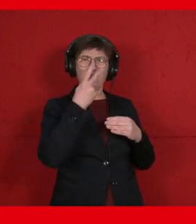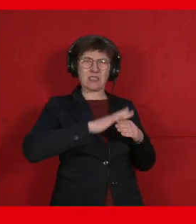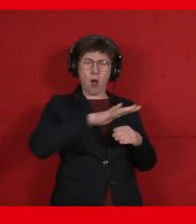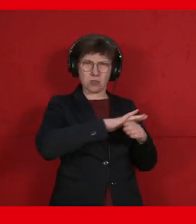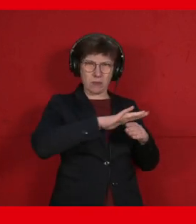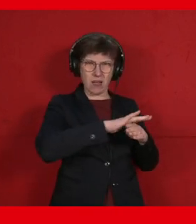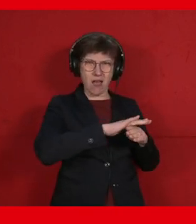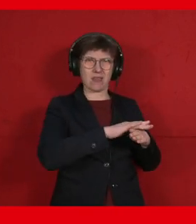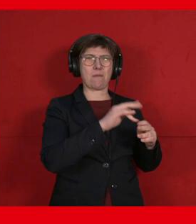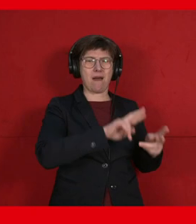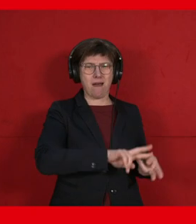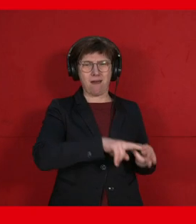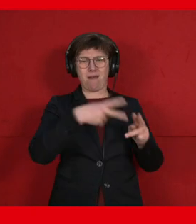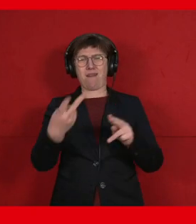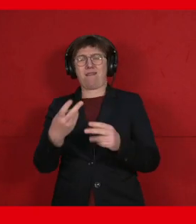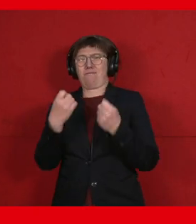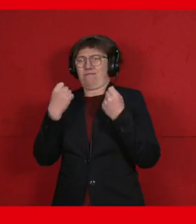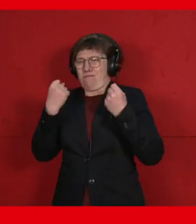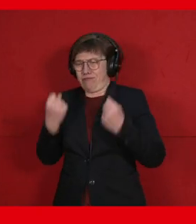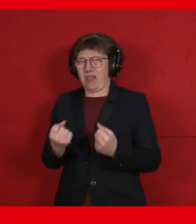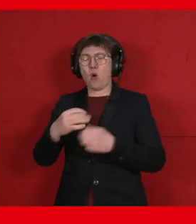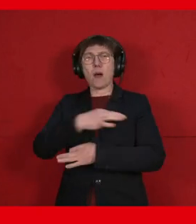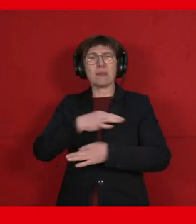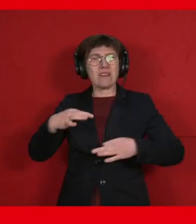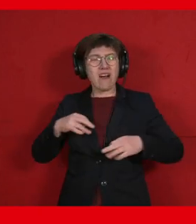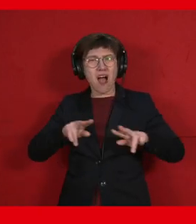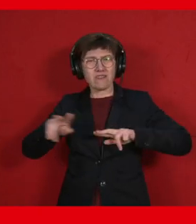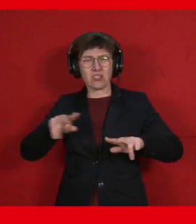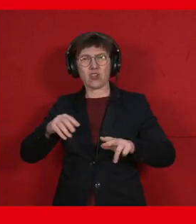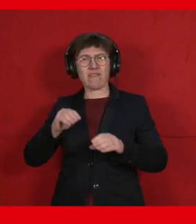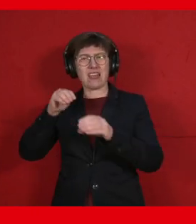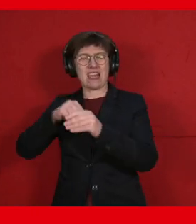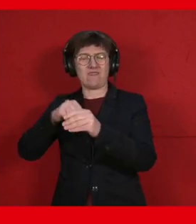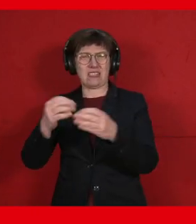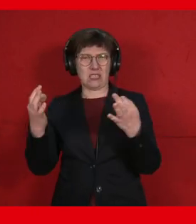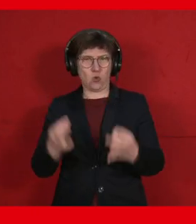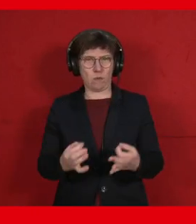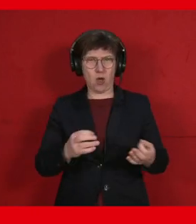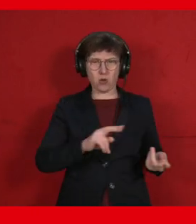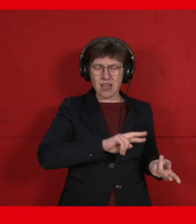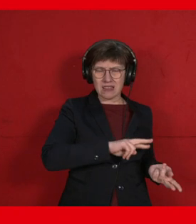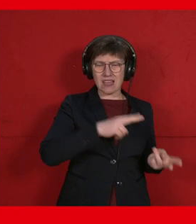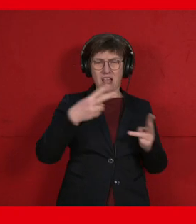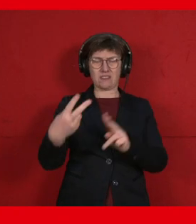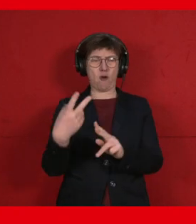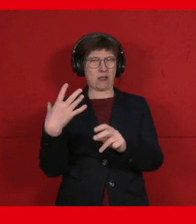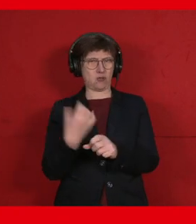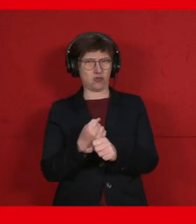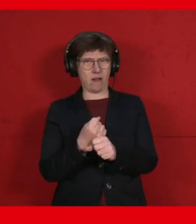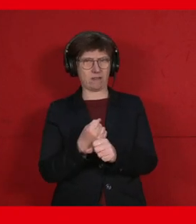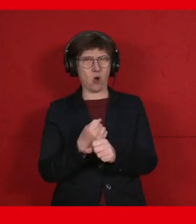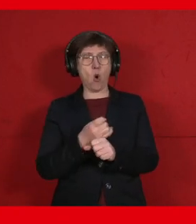Bereichen. Aber es wird eben in ganz großem Umfang privatwirtschaftliche Investitionen brauchen, um diese Transformation zu stemmen.